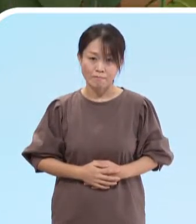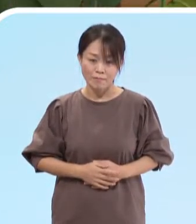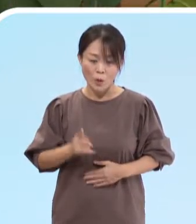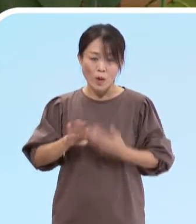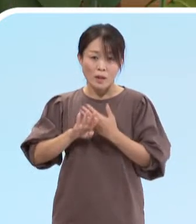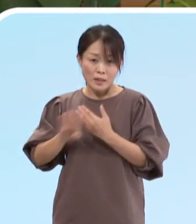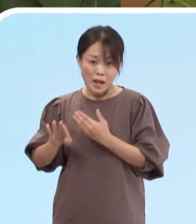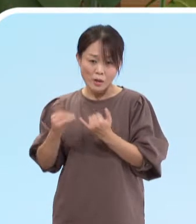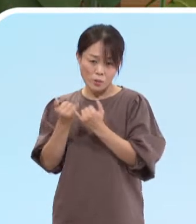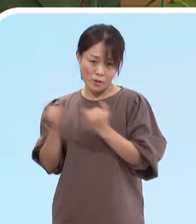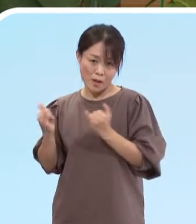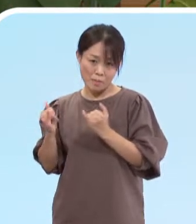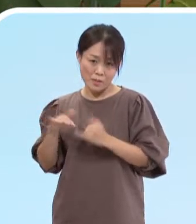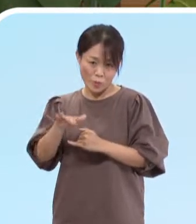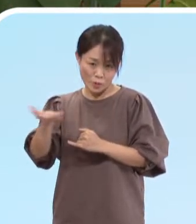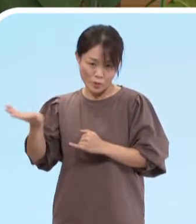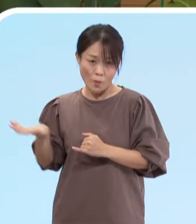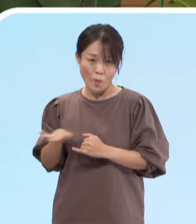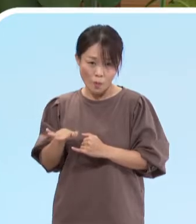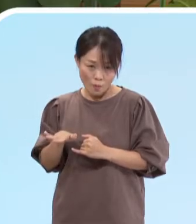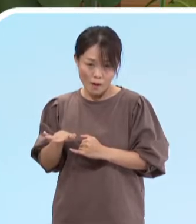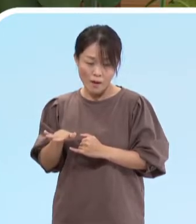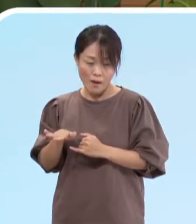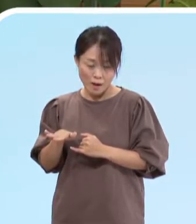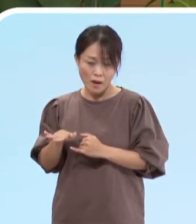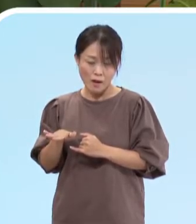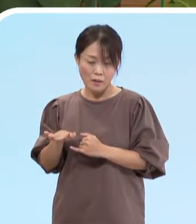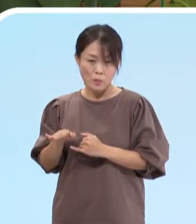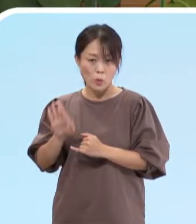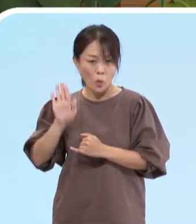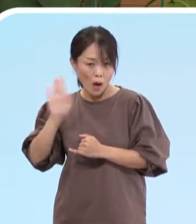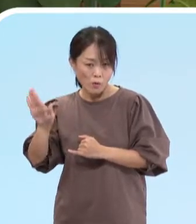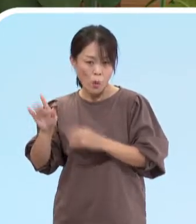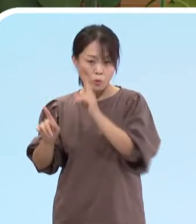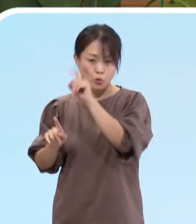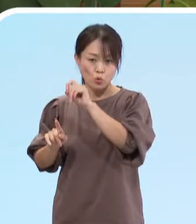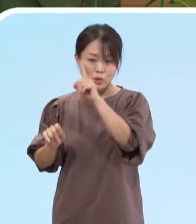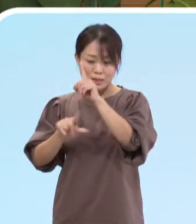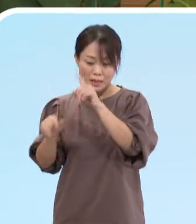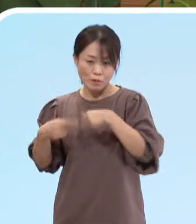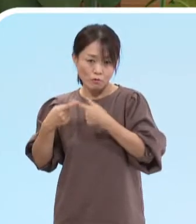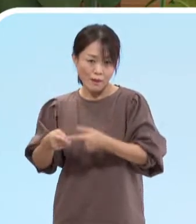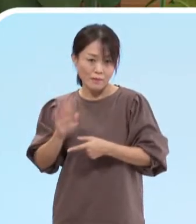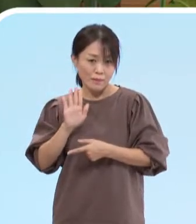でそれ以外の一般の県民の方々は、どうぞ少しこれよりは遅れますが、11月